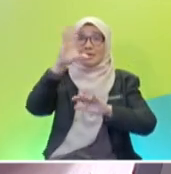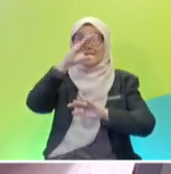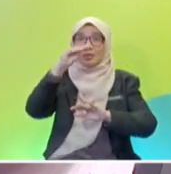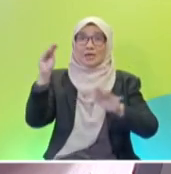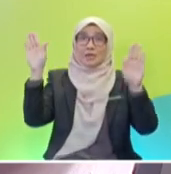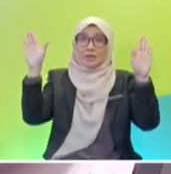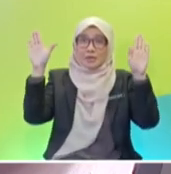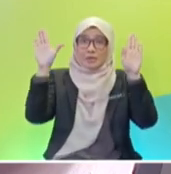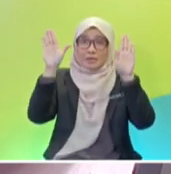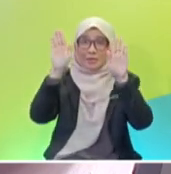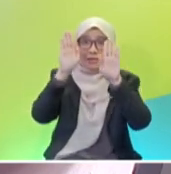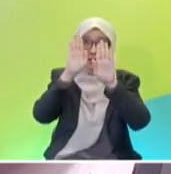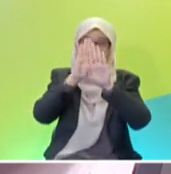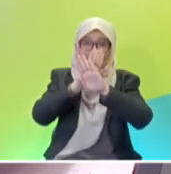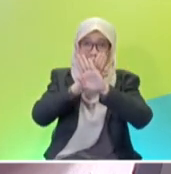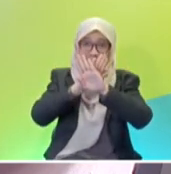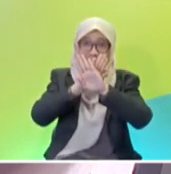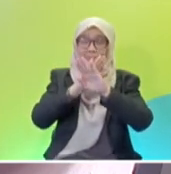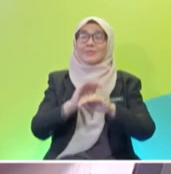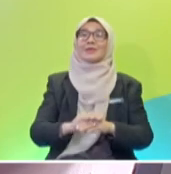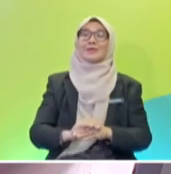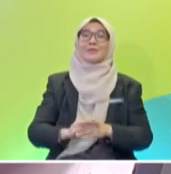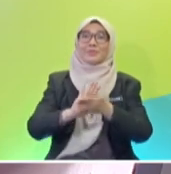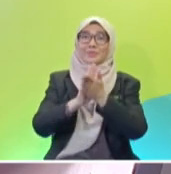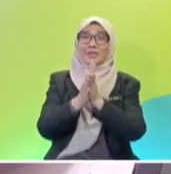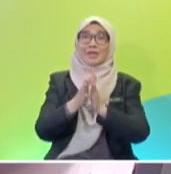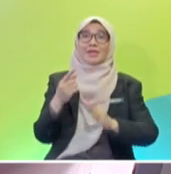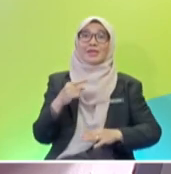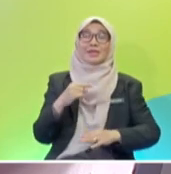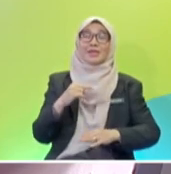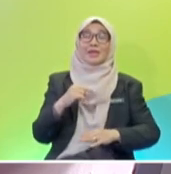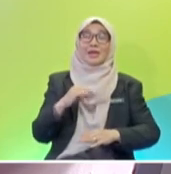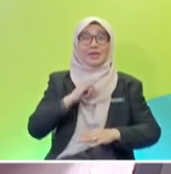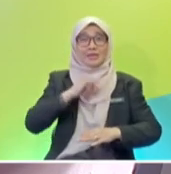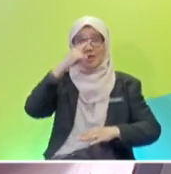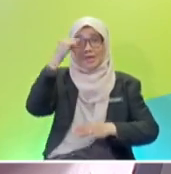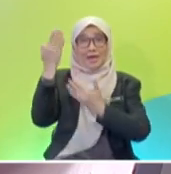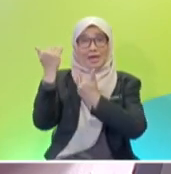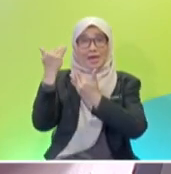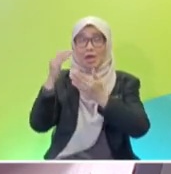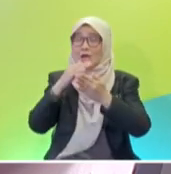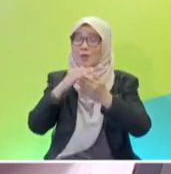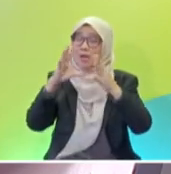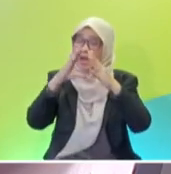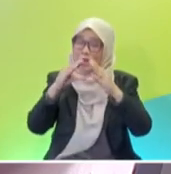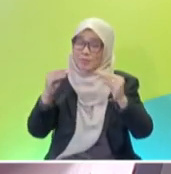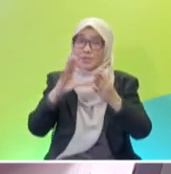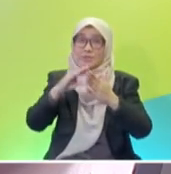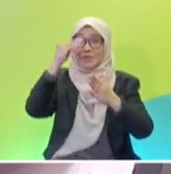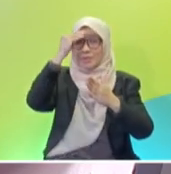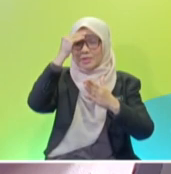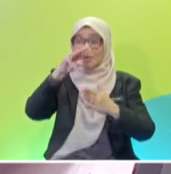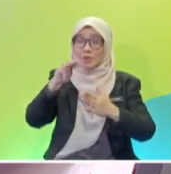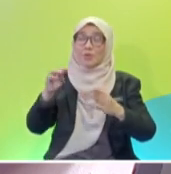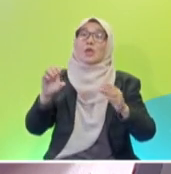Terang dan gelap. Jadi kita harap pada akhir sesi pelajaran kita, murid-murid dapat menyatakan